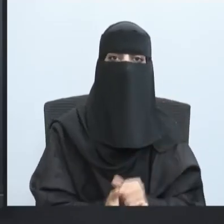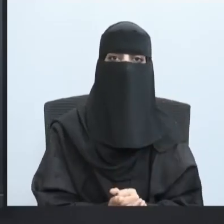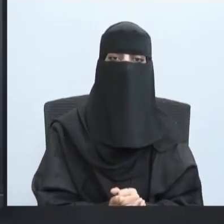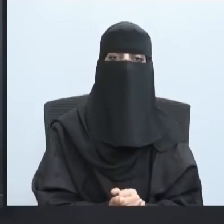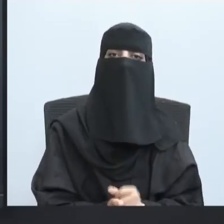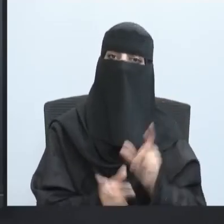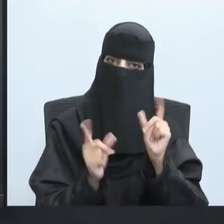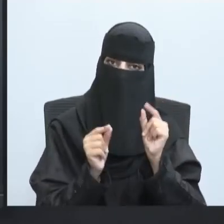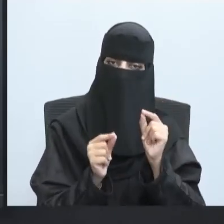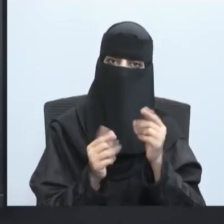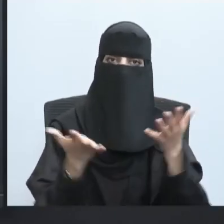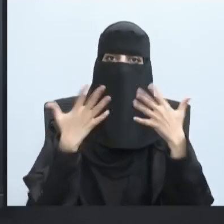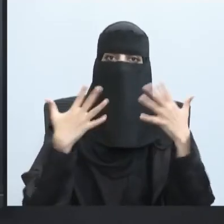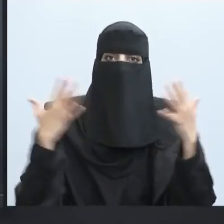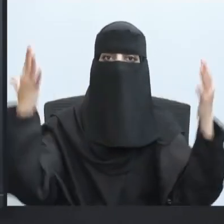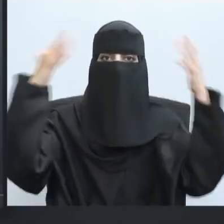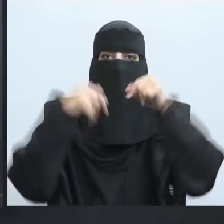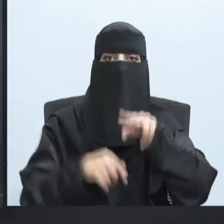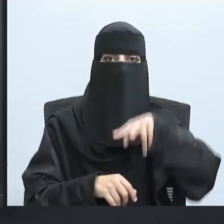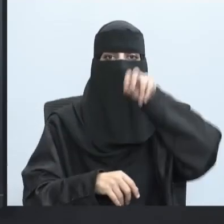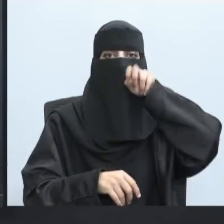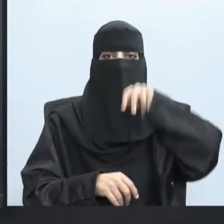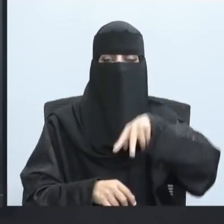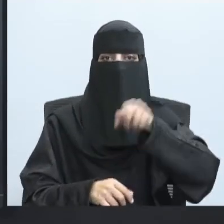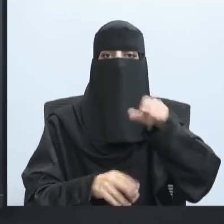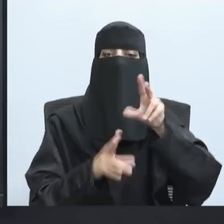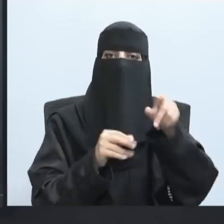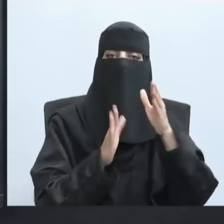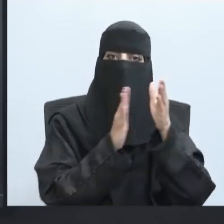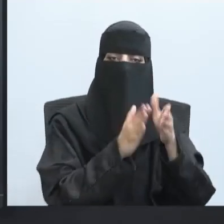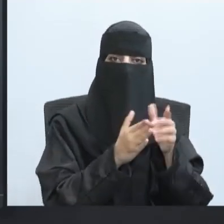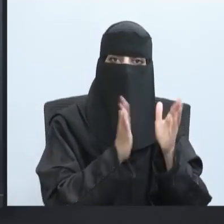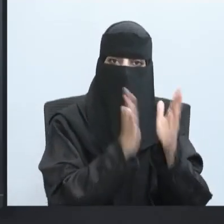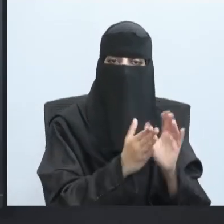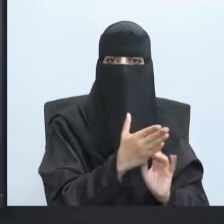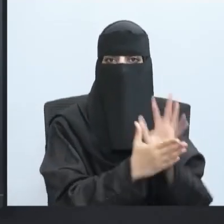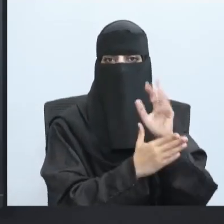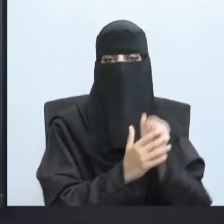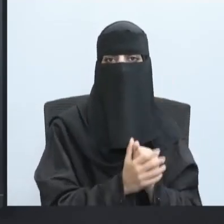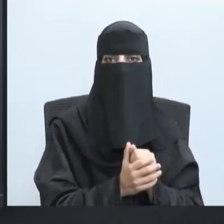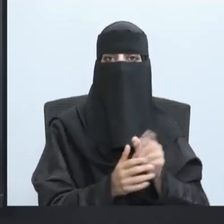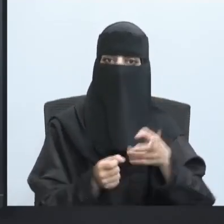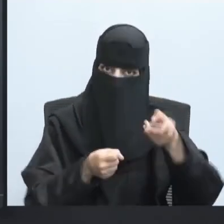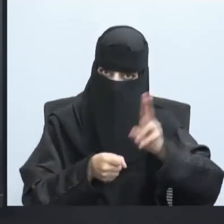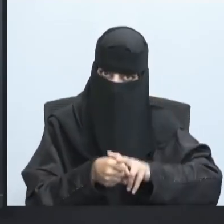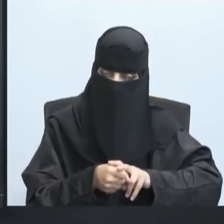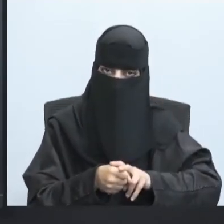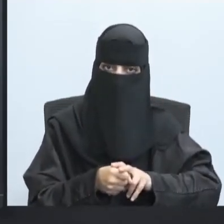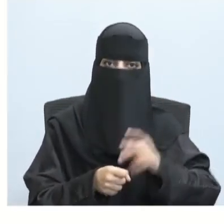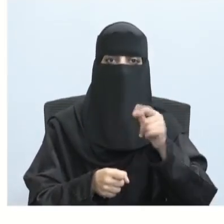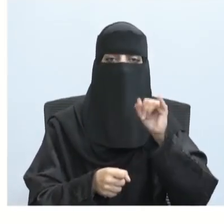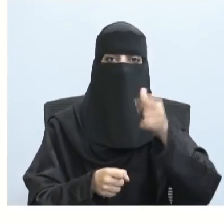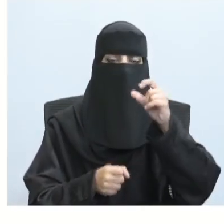جميل جدا الهواء الذي نتنفسه يعتبر مثال للحاله الغازيه اذا نعود ونكرر ان